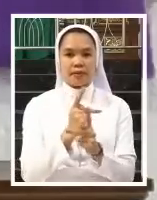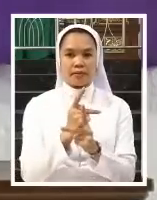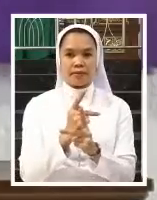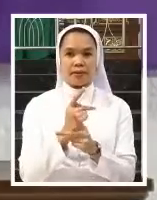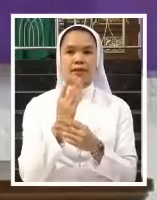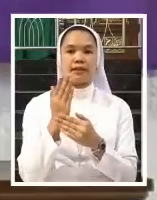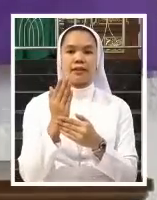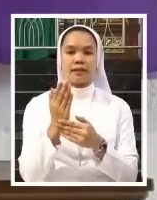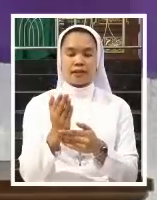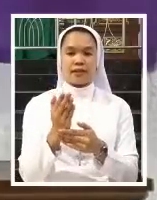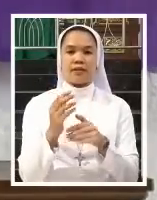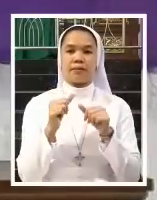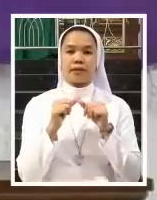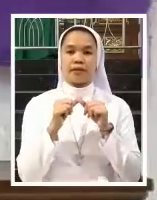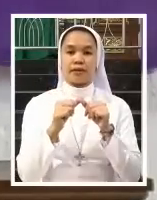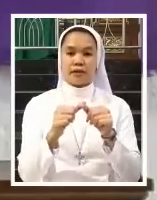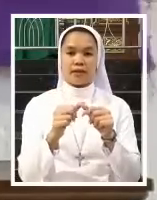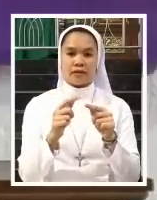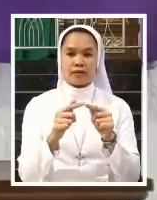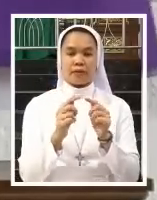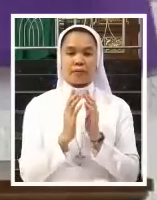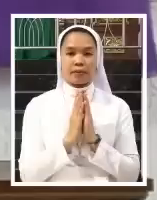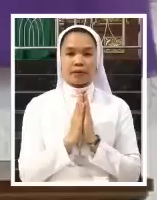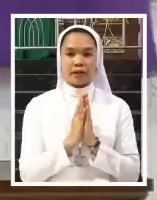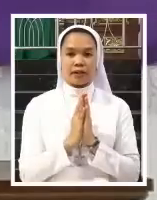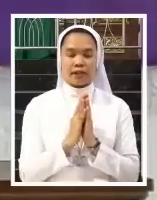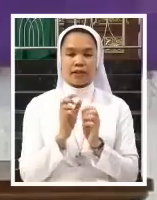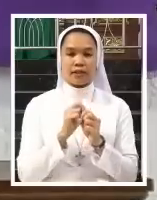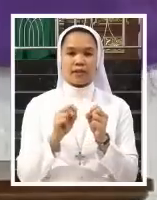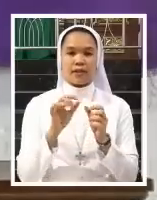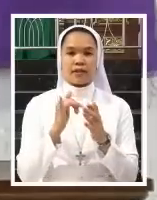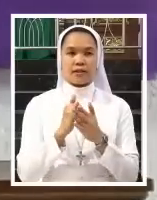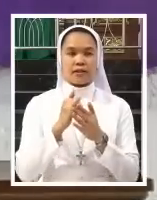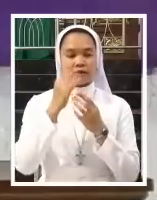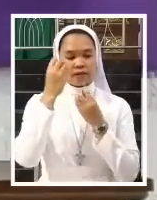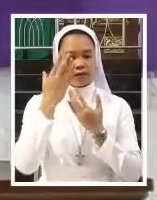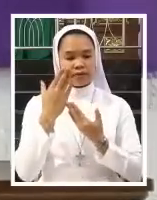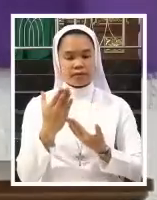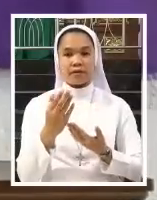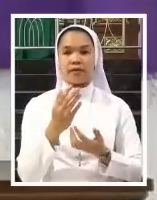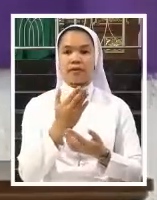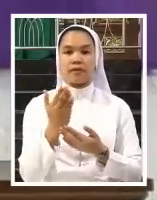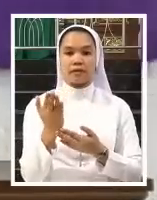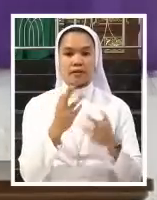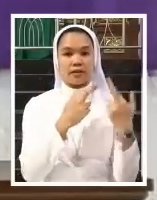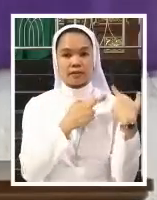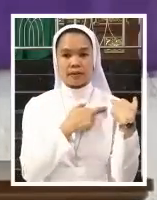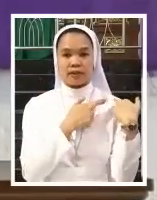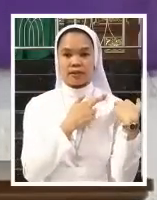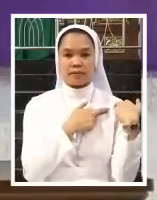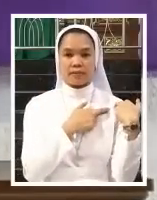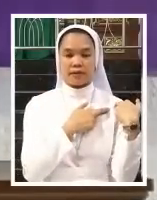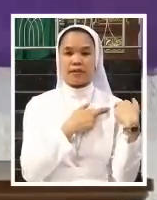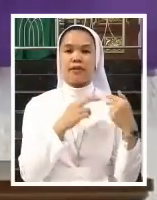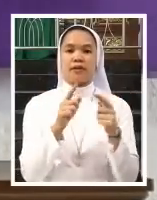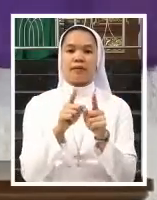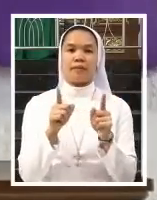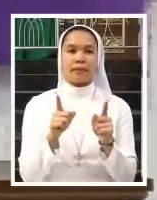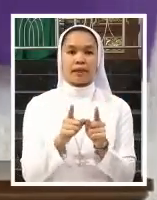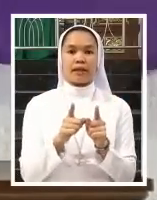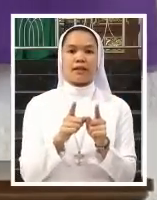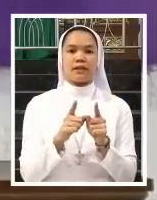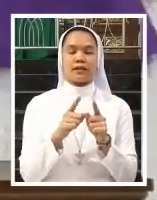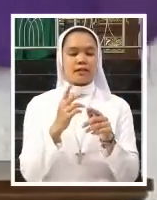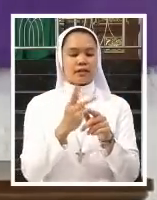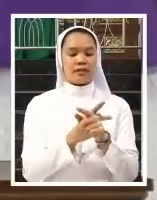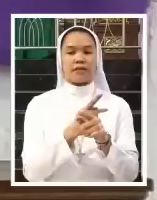man sa indang danay na ipamibi, tanganing mautob niya an sa iyang mga katungdan bilang pastor kan